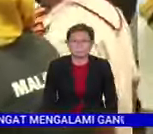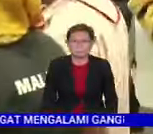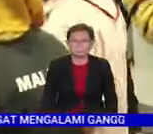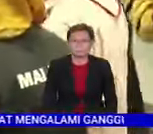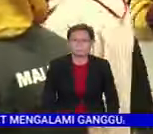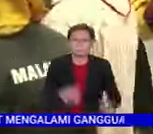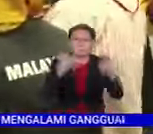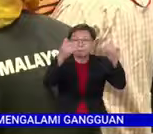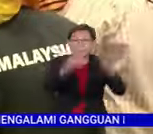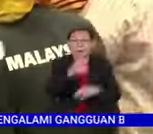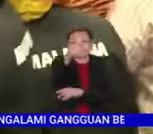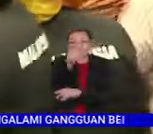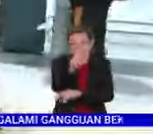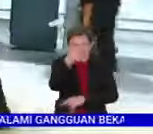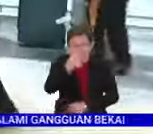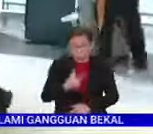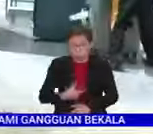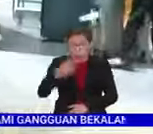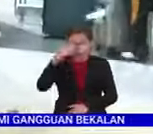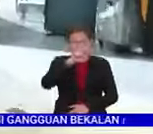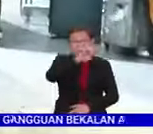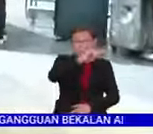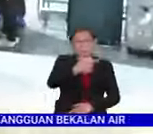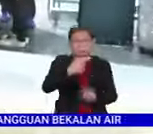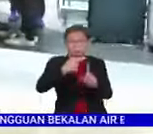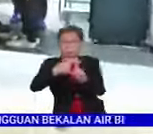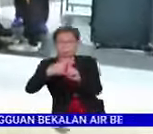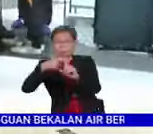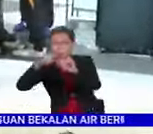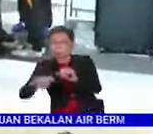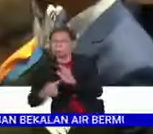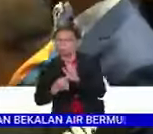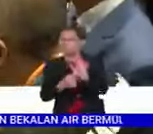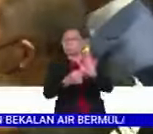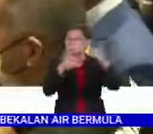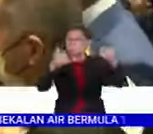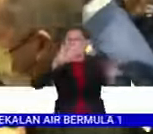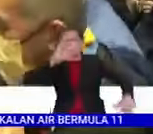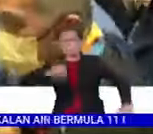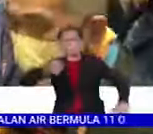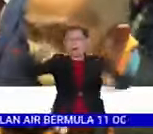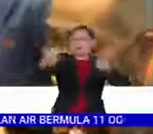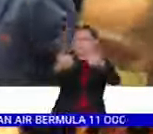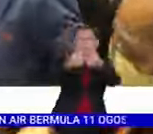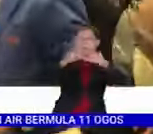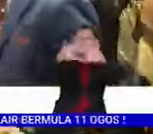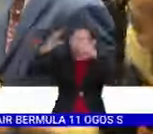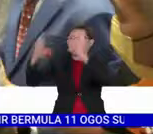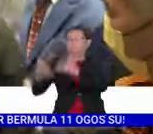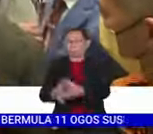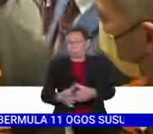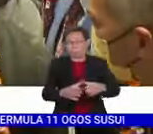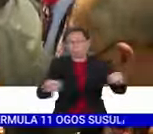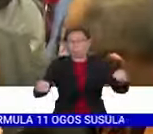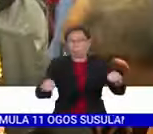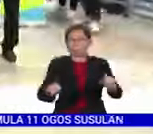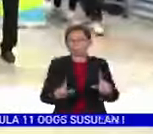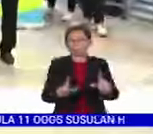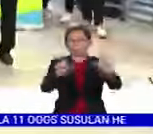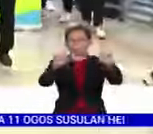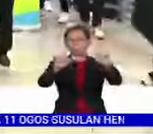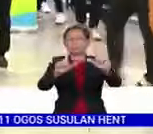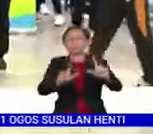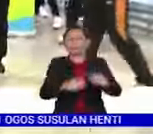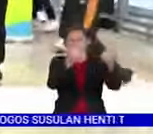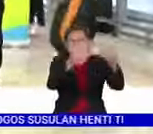Sementara itu, pemain persoangan lelaki negara Eun Ji-yong optimis dapat menampilkan aksi terbaik di kejuaraan dunia di Tokyo, Jepun nanti.